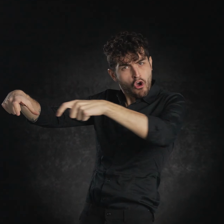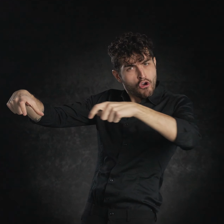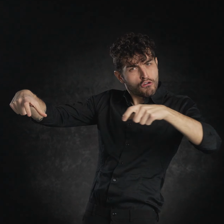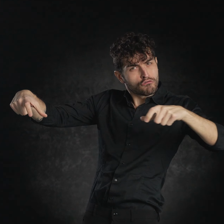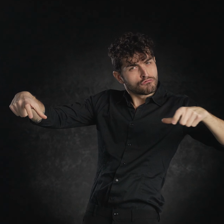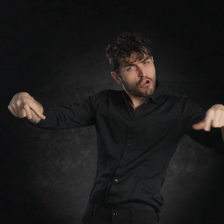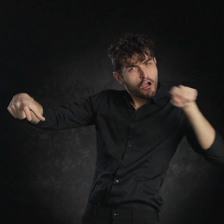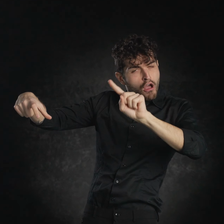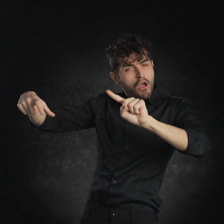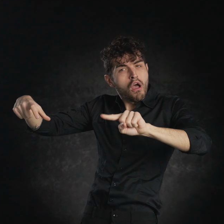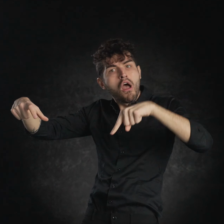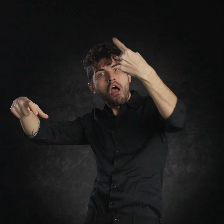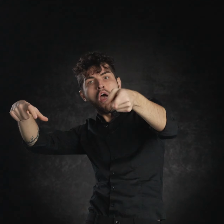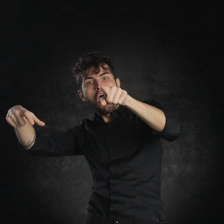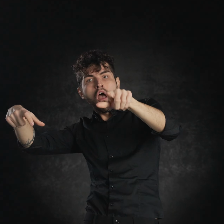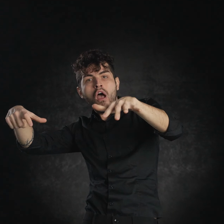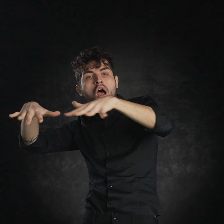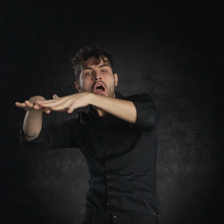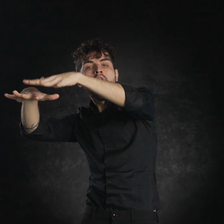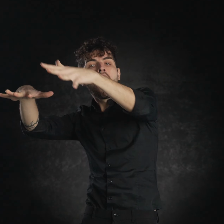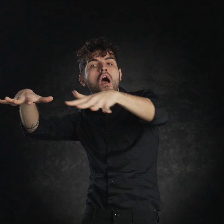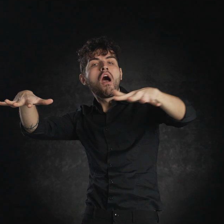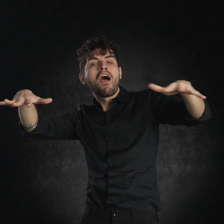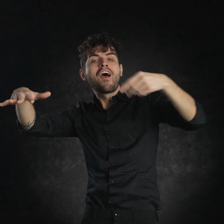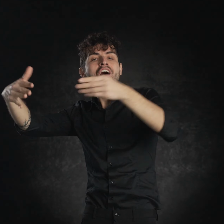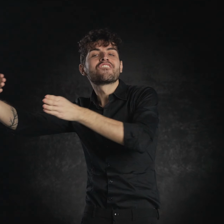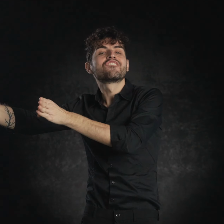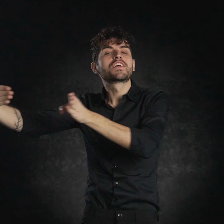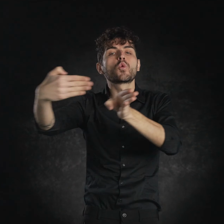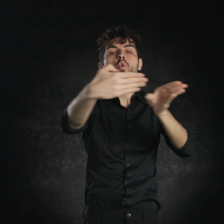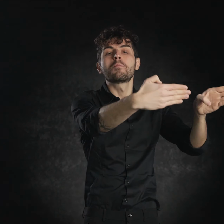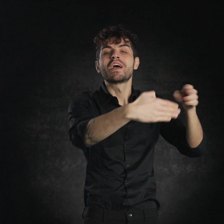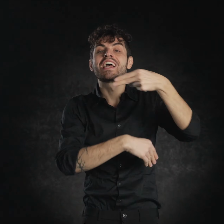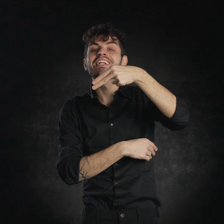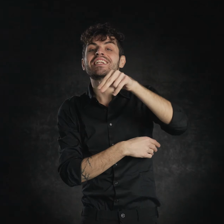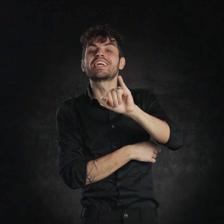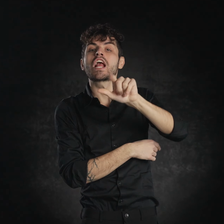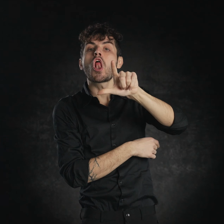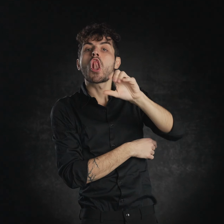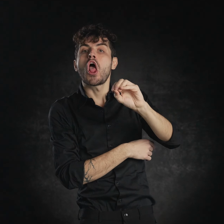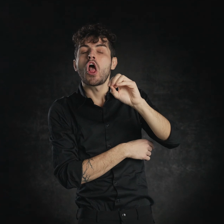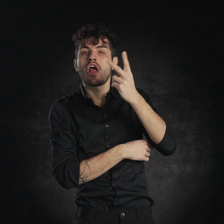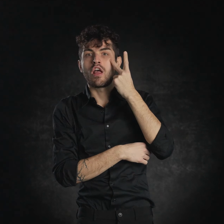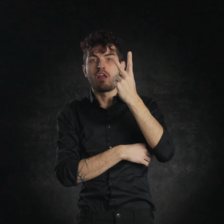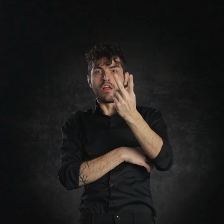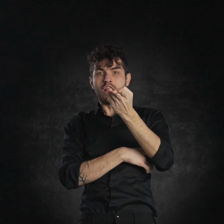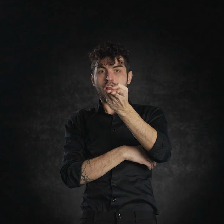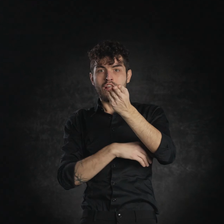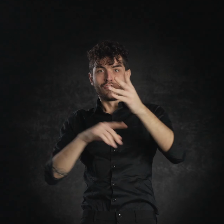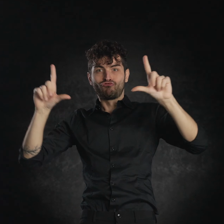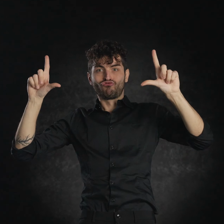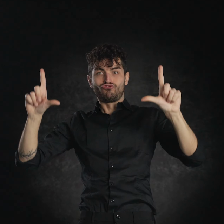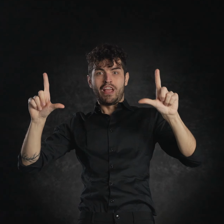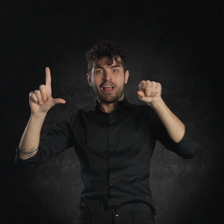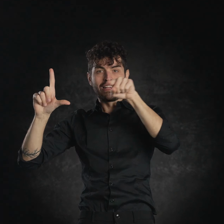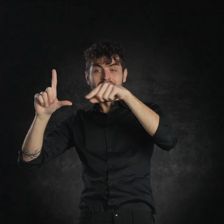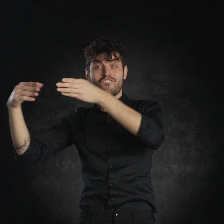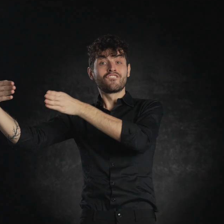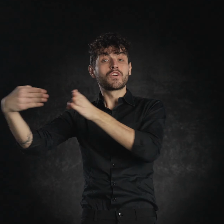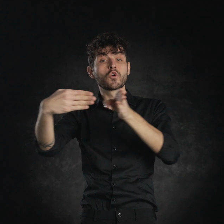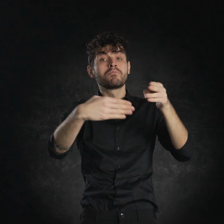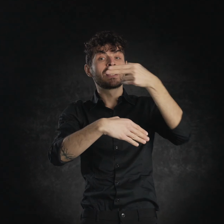corridoio vediamo i pilastri E al di là dei pilastri vediamo una valle del Nilo una scena nilotica con